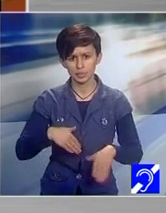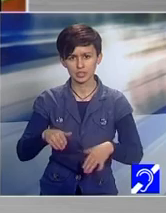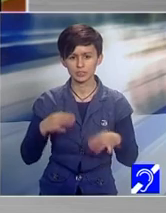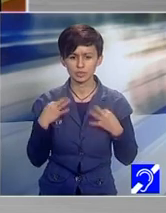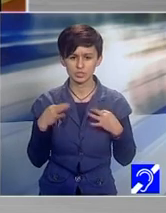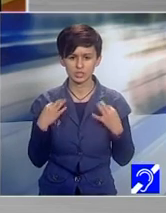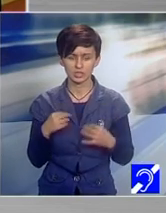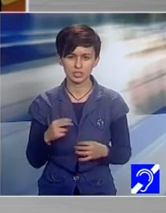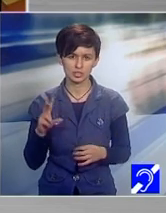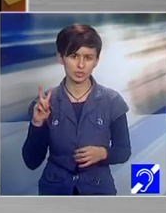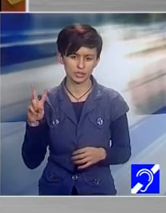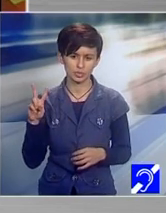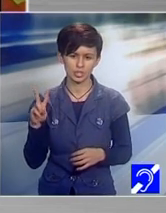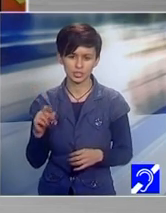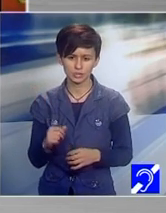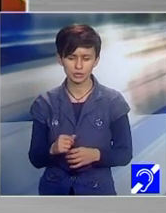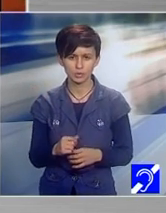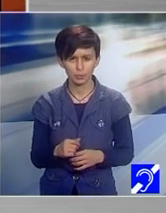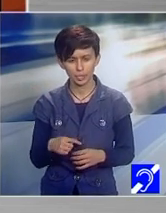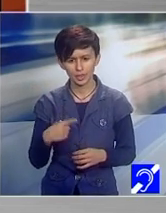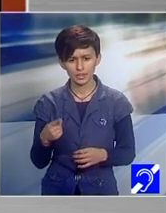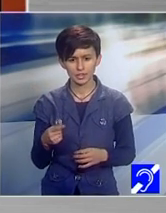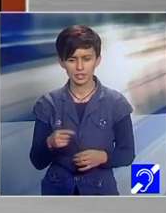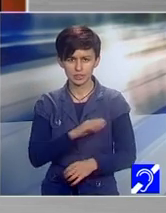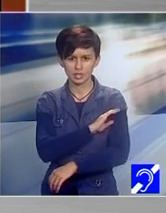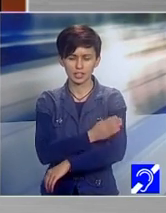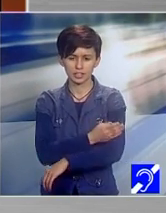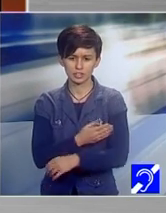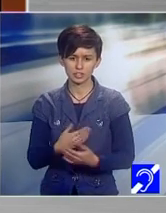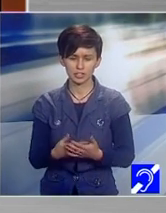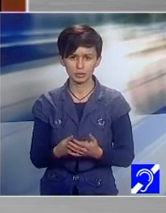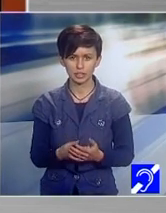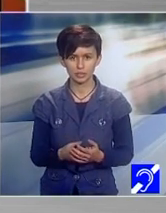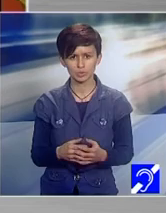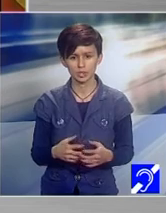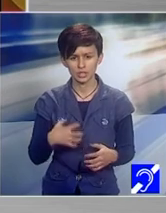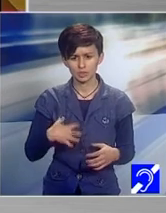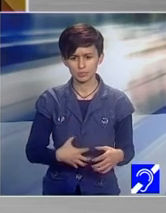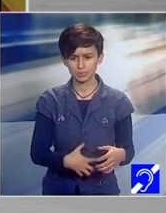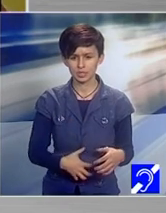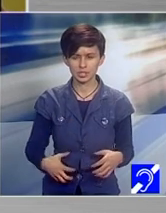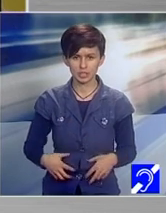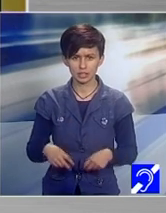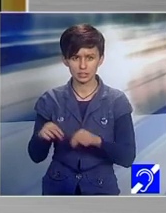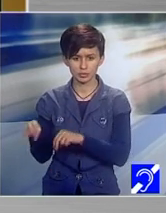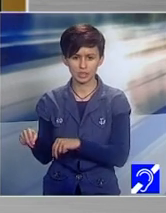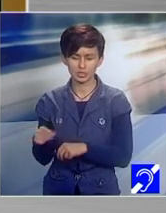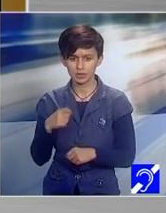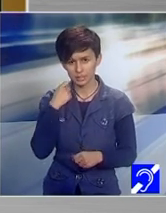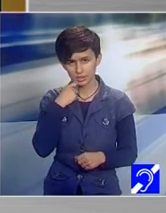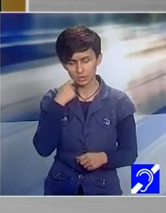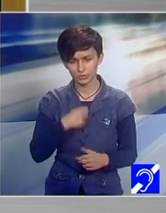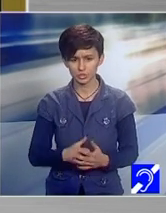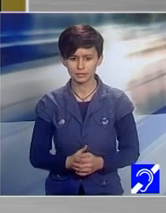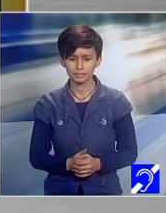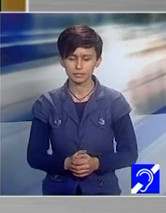Sănătății Voiculescu către, se cheamă Agenția pentru Transplant din Cluj? Da, Agenția Națională pentru Transplant. Da,